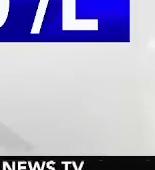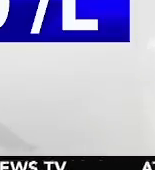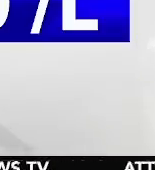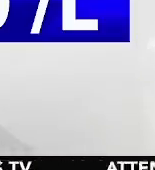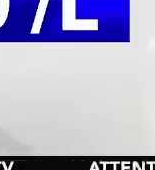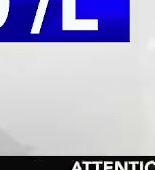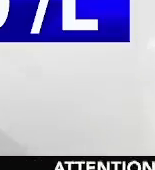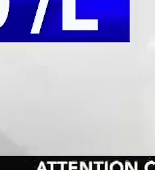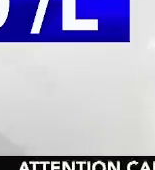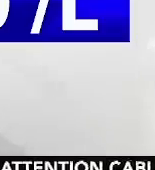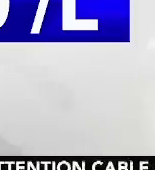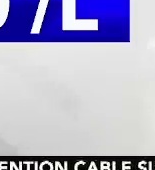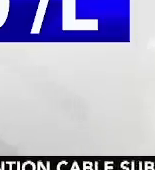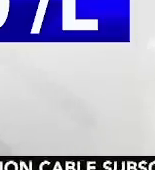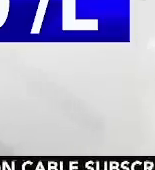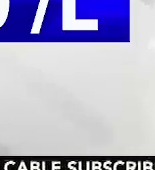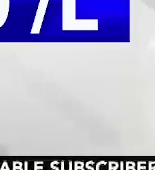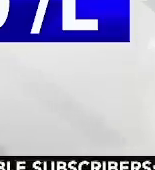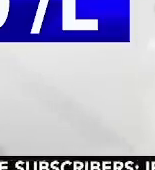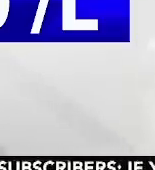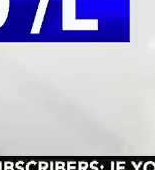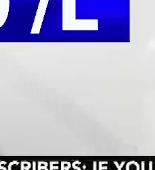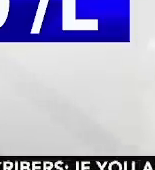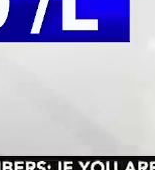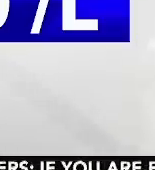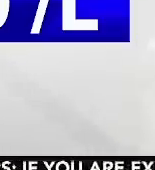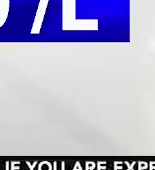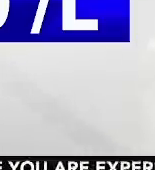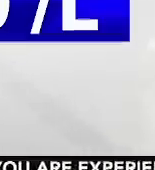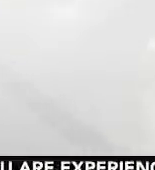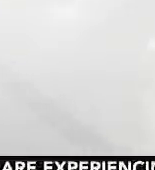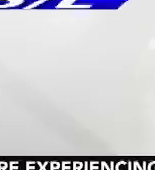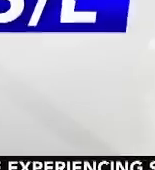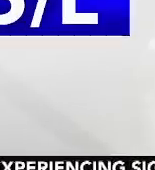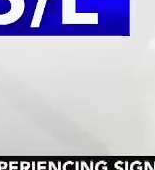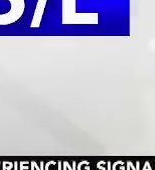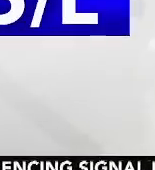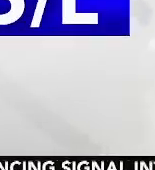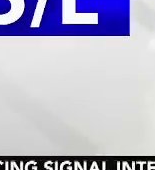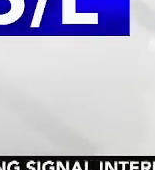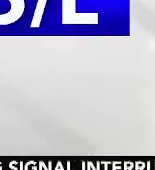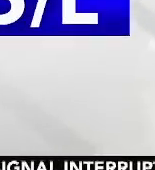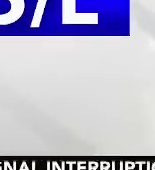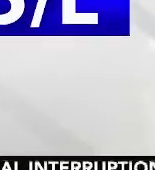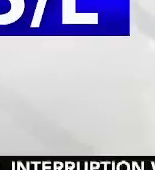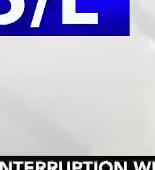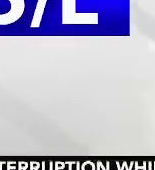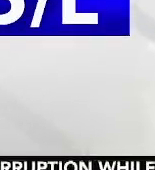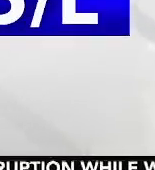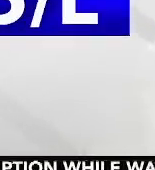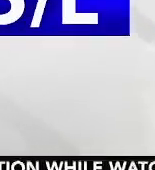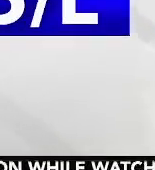21, 44 pesos and 25 centavos na ang itinaas ng kada litro ng diesel. 29 pesos and 50 centavos